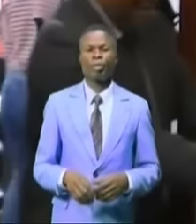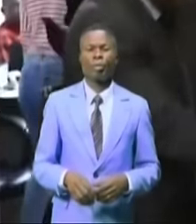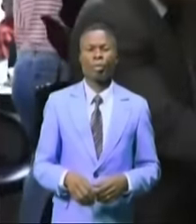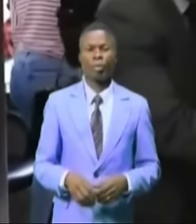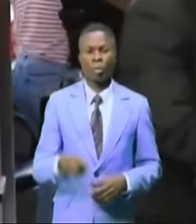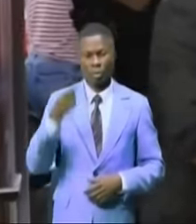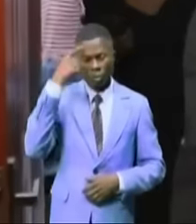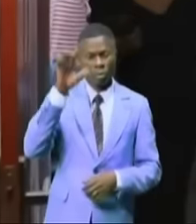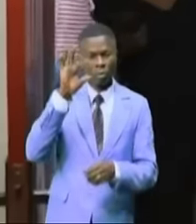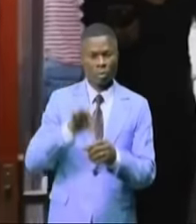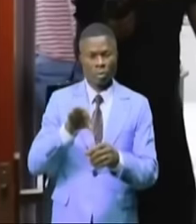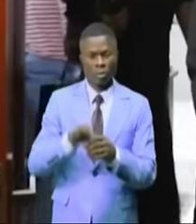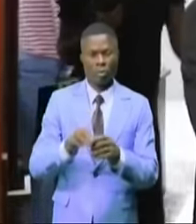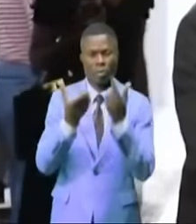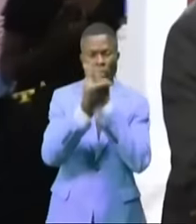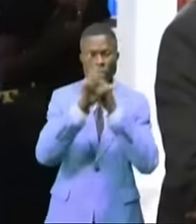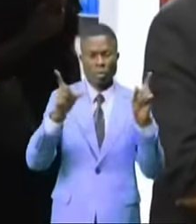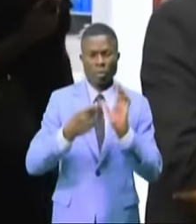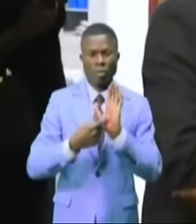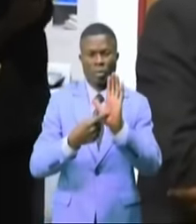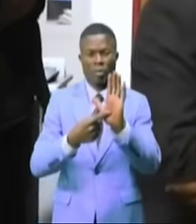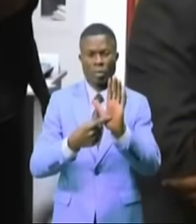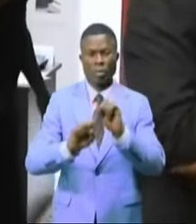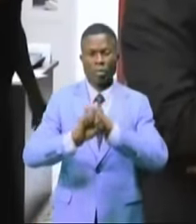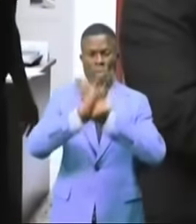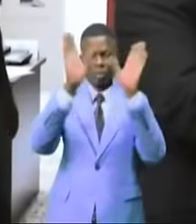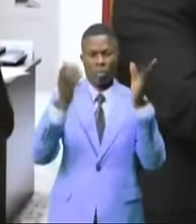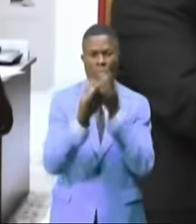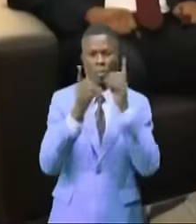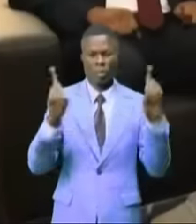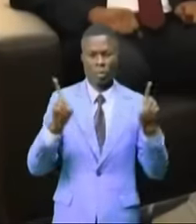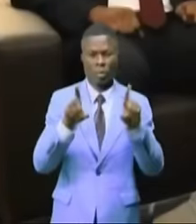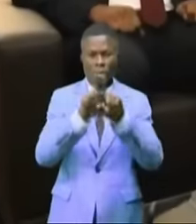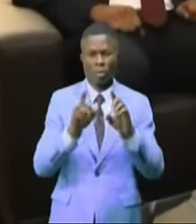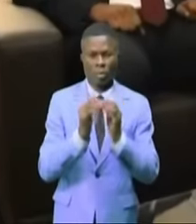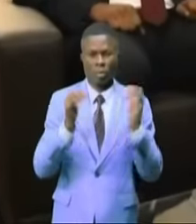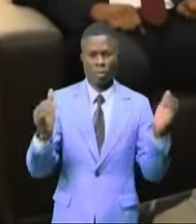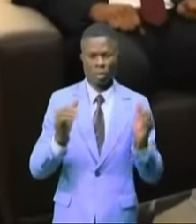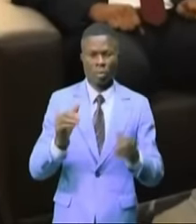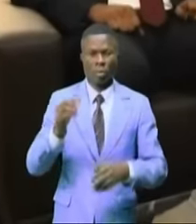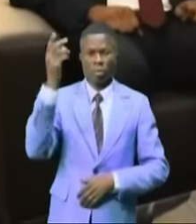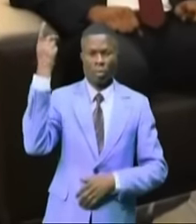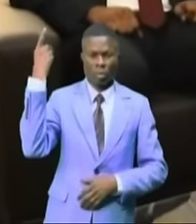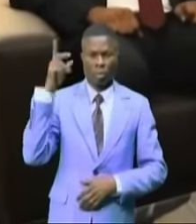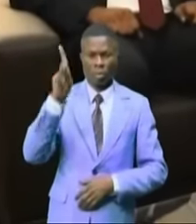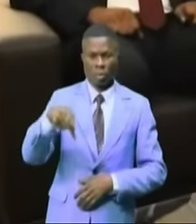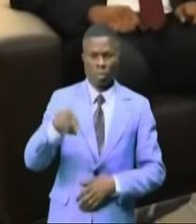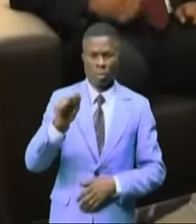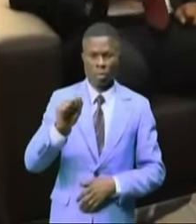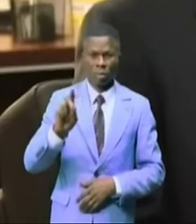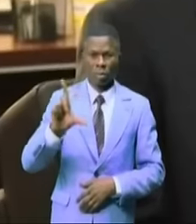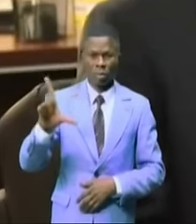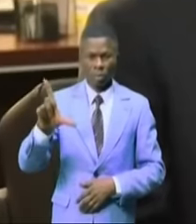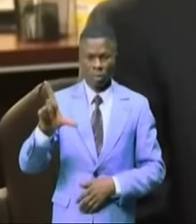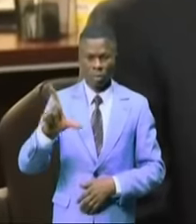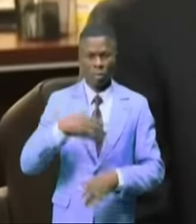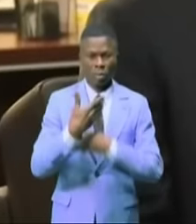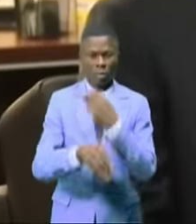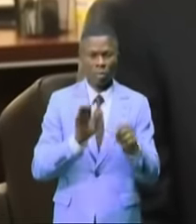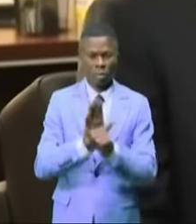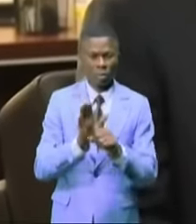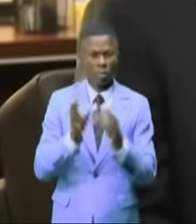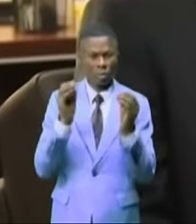Pour des élections libres, transparente, démocratique et apaisée, Paul Sampou Mukulu multiplie ses rencontres avec les